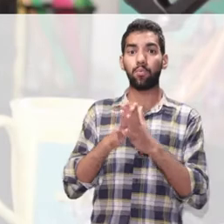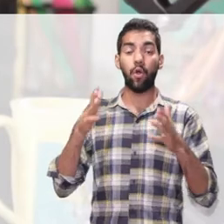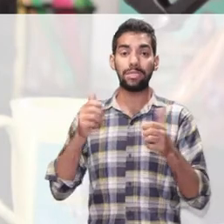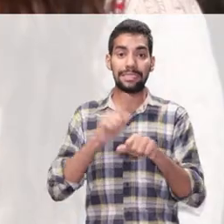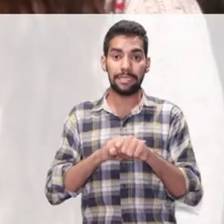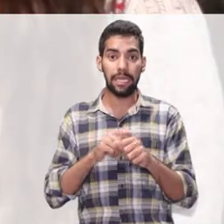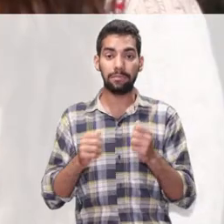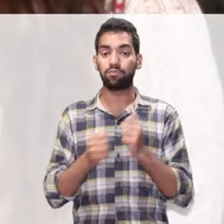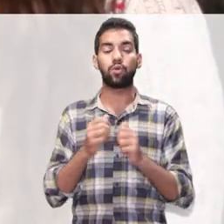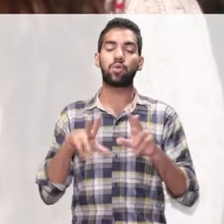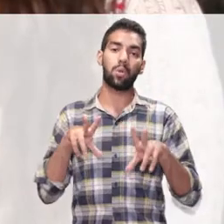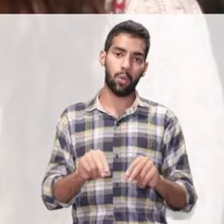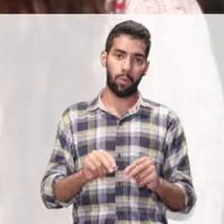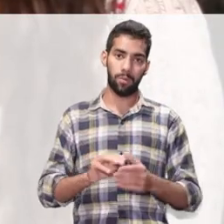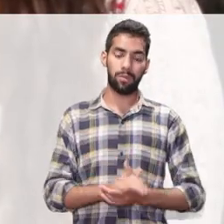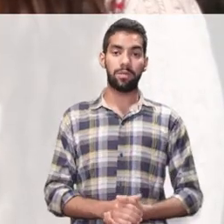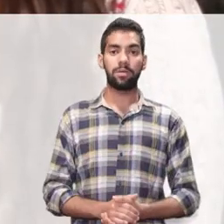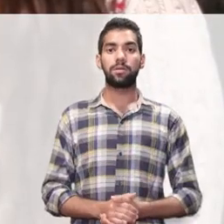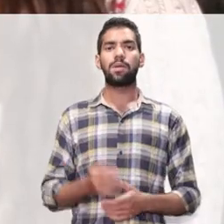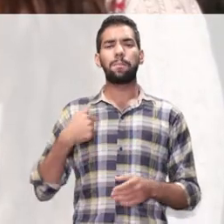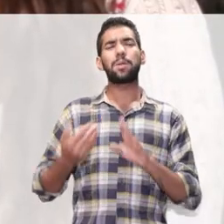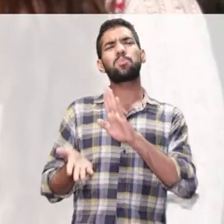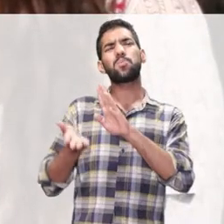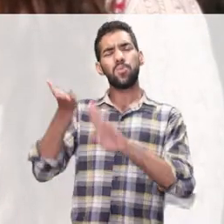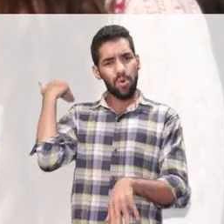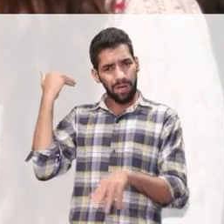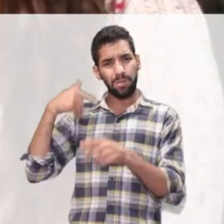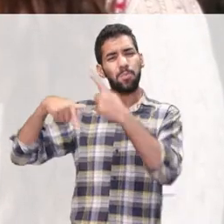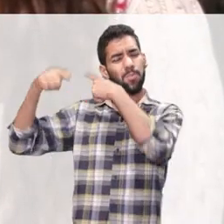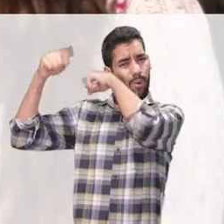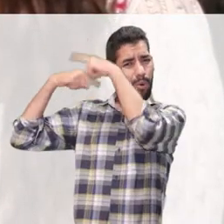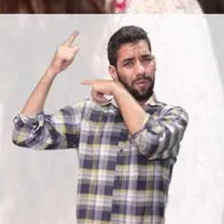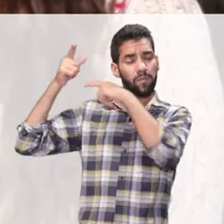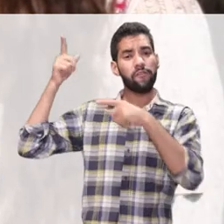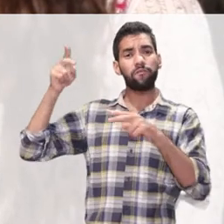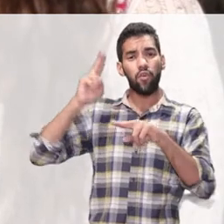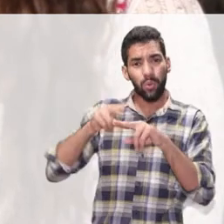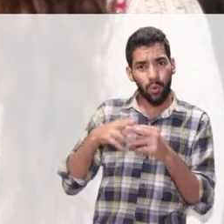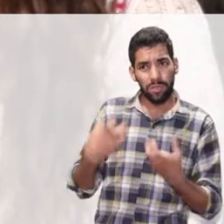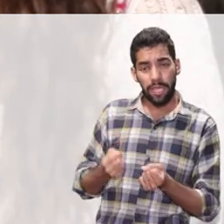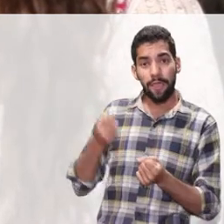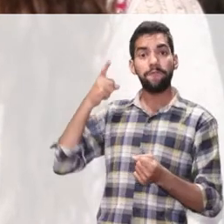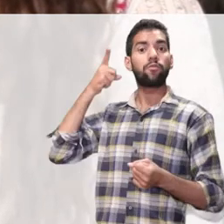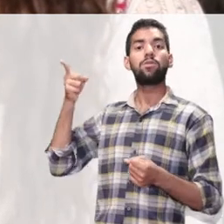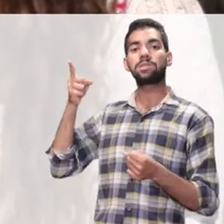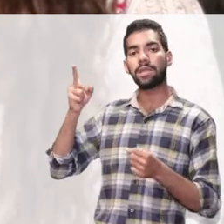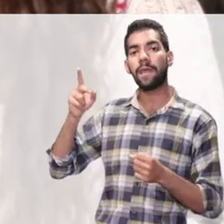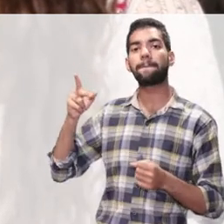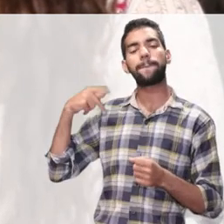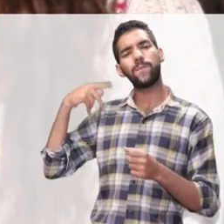जितनी लास्टिंग फ्रेंडशिप पुरानी दोस्ती और ऑयल फ्रॉम The